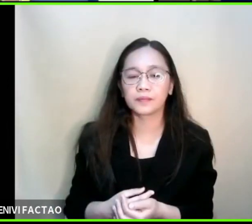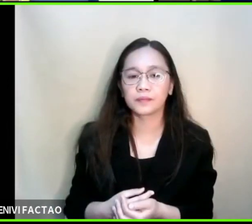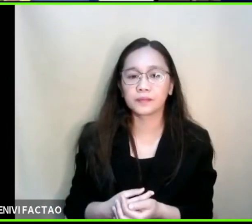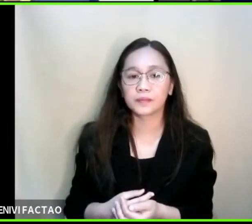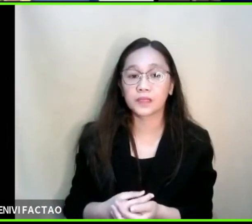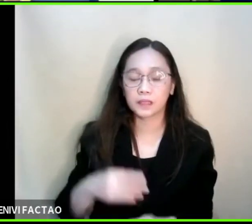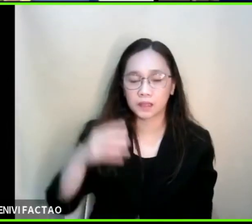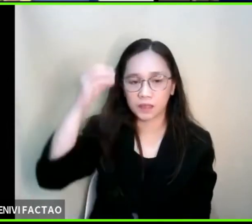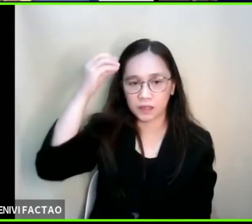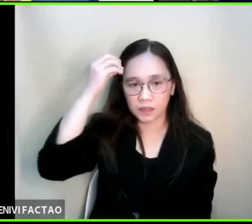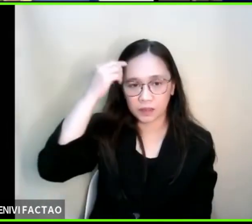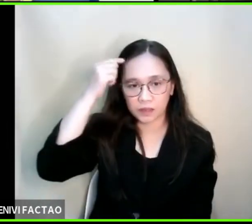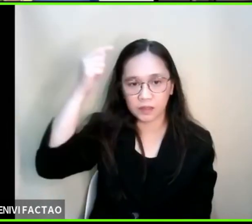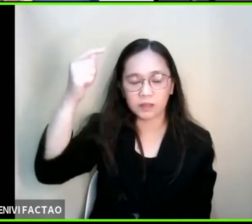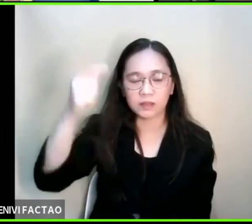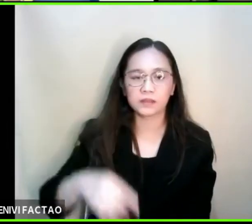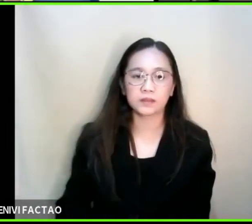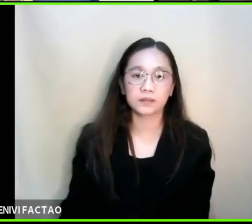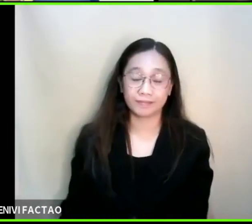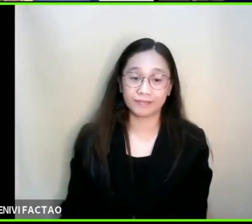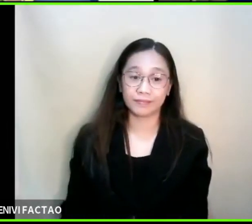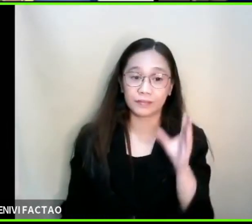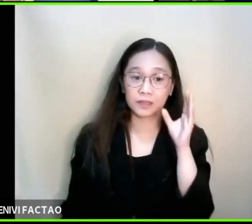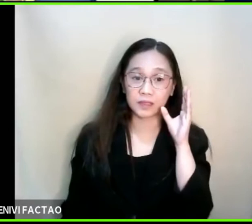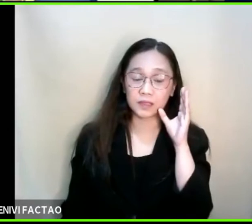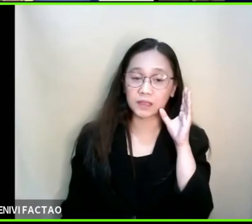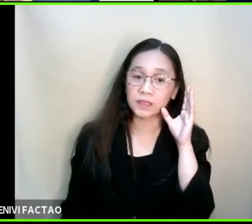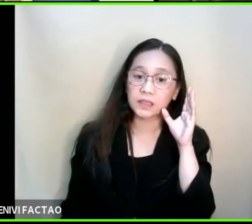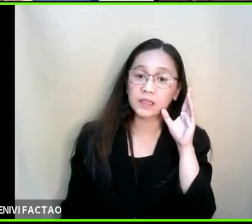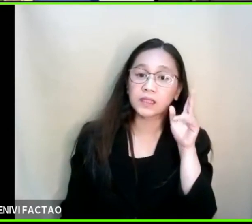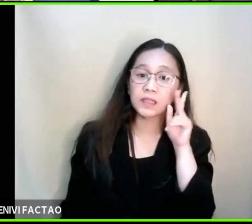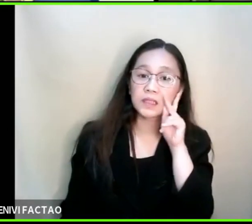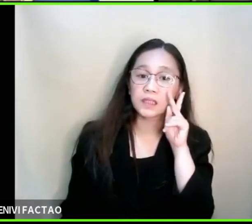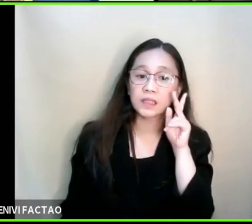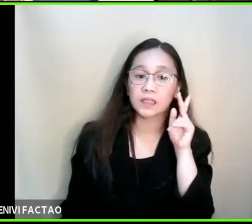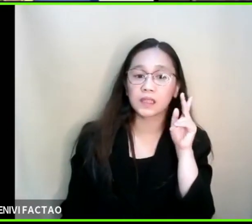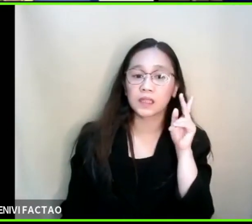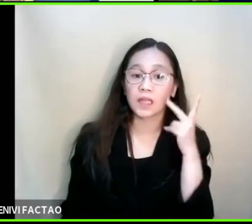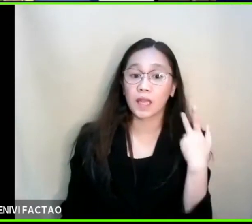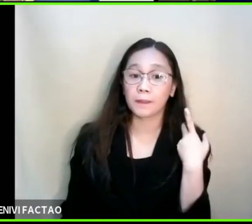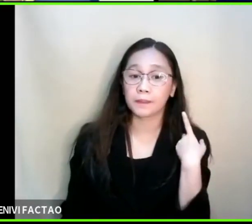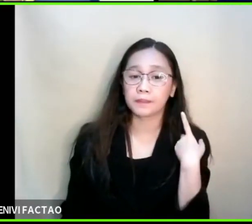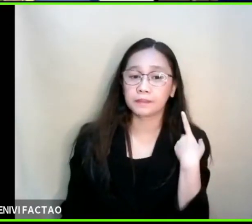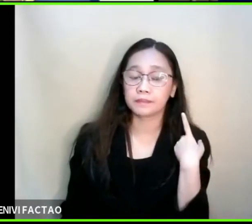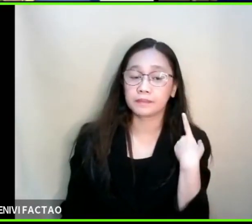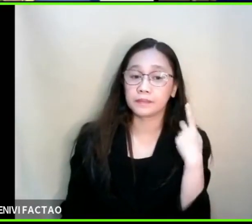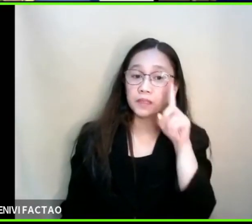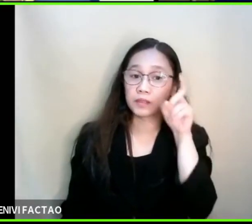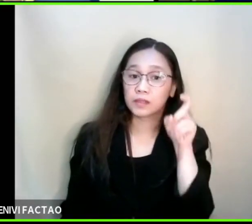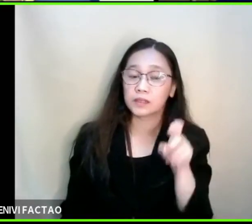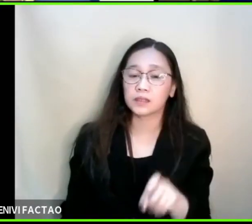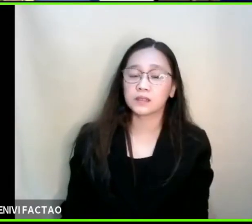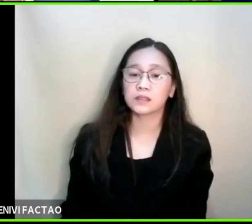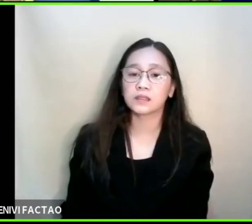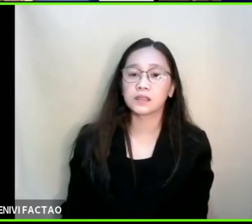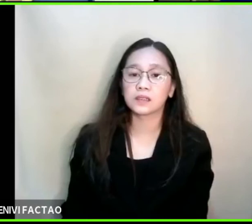pananaw. Kay, meron pa bang meron pang question kay, no, in relation muna sa topic kay? Sir